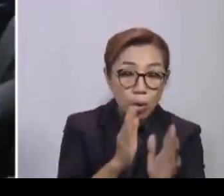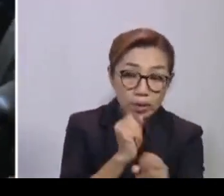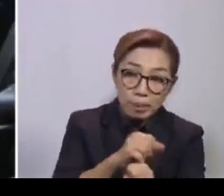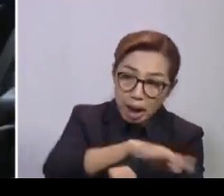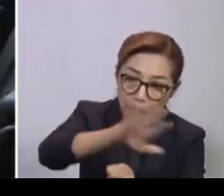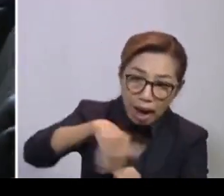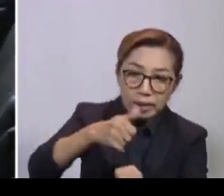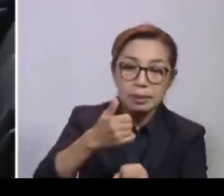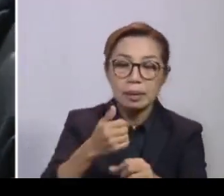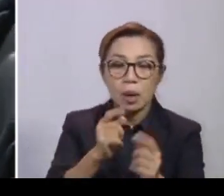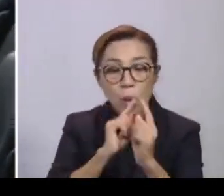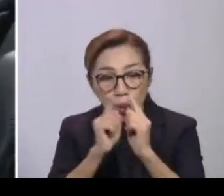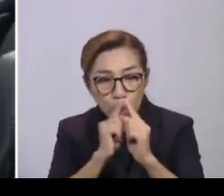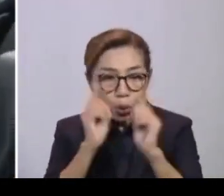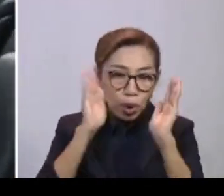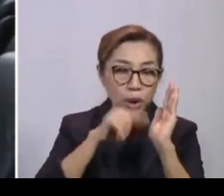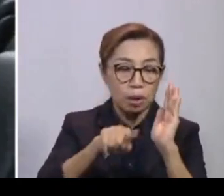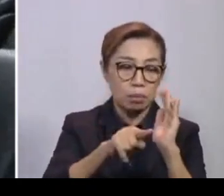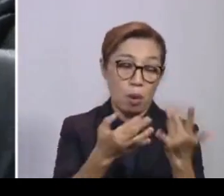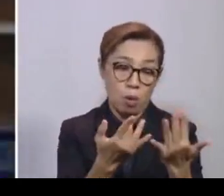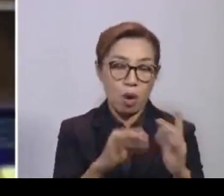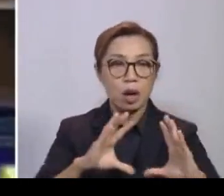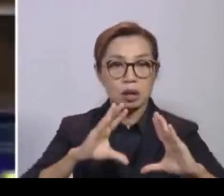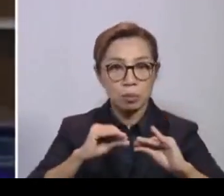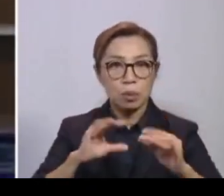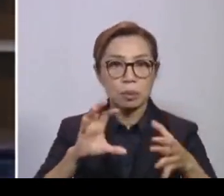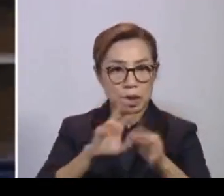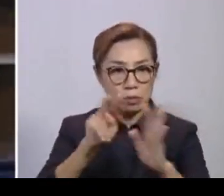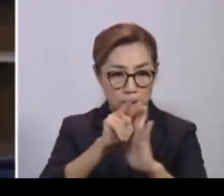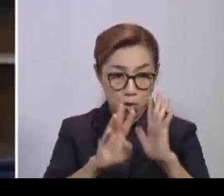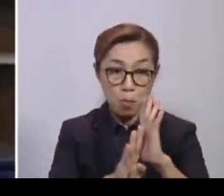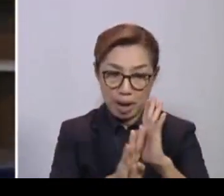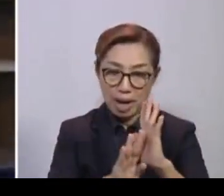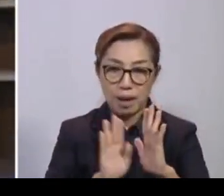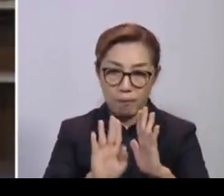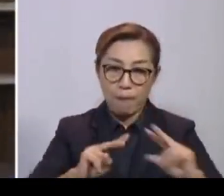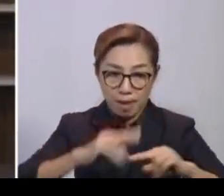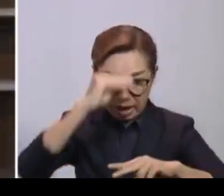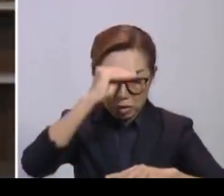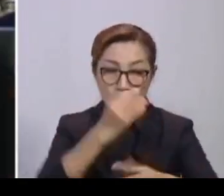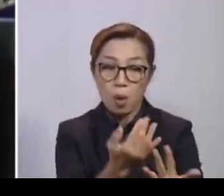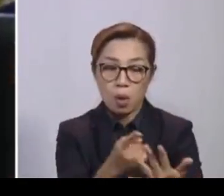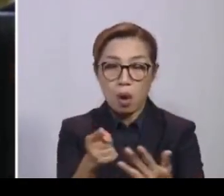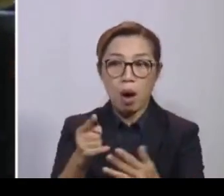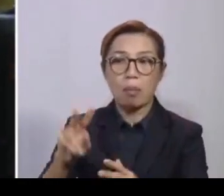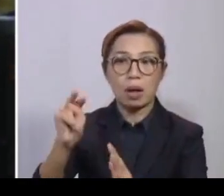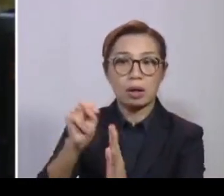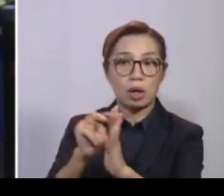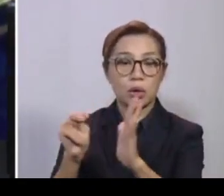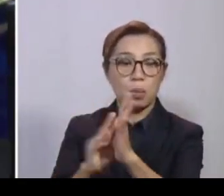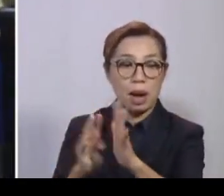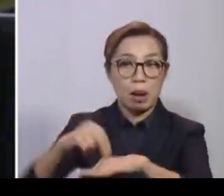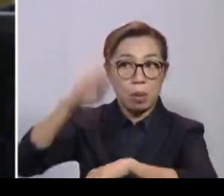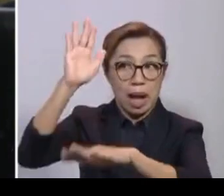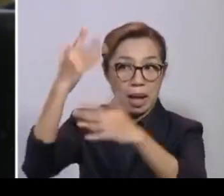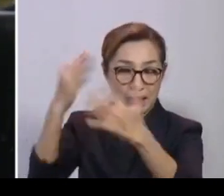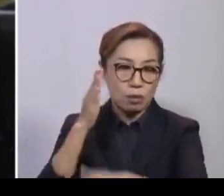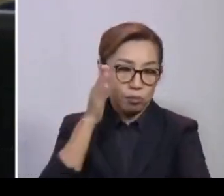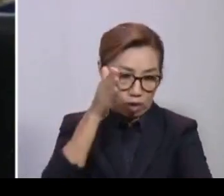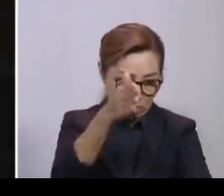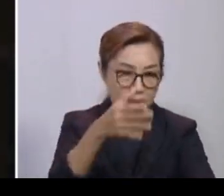กับผู้บริหารแล้วก็บอกว่าจะมีการประชุมเกี่ยวกับนโยบายอีกครั้งหนึ่งหลังจากที่ครมแถลงนโยบายต่อสภา